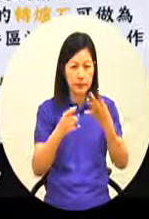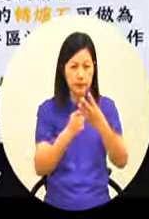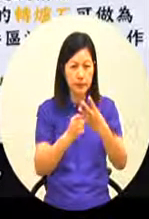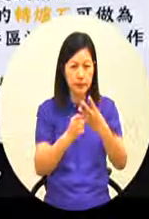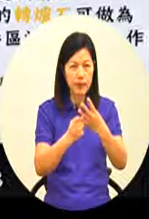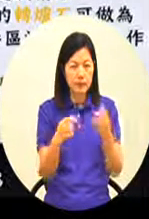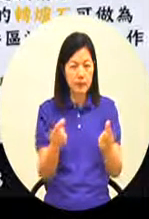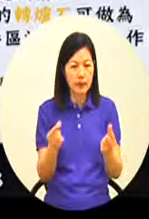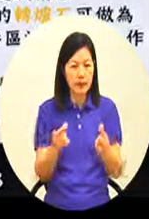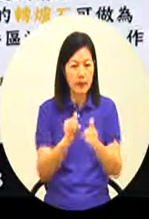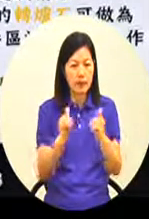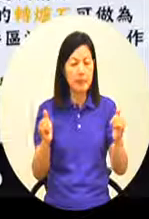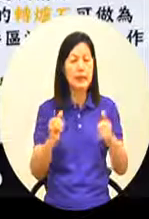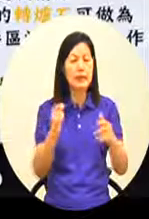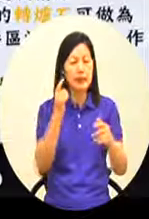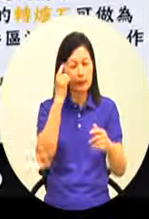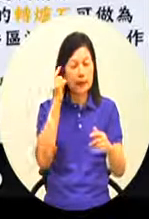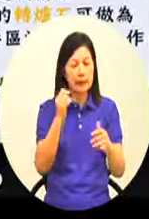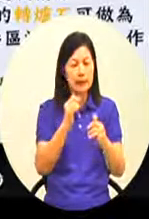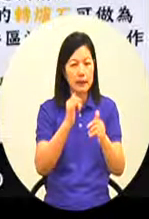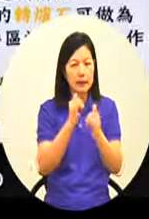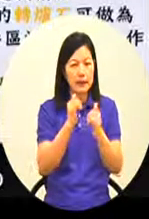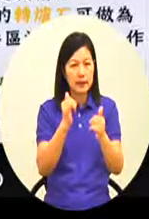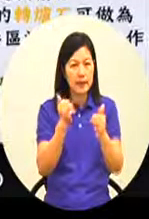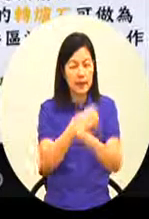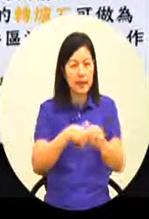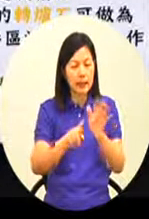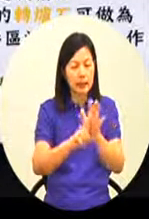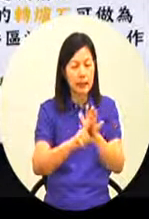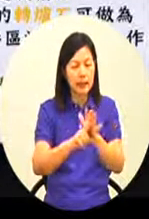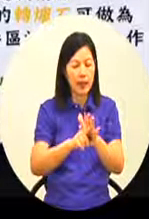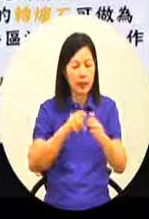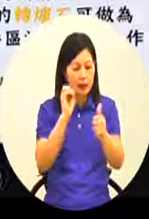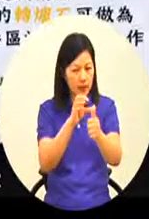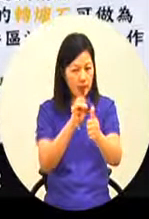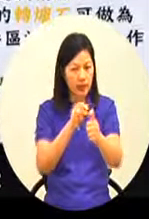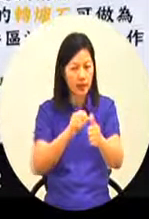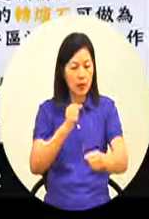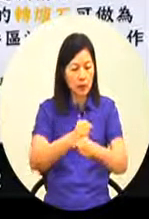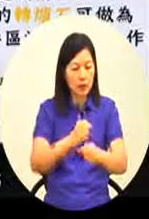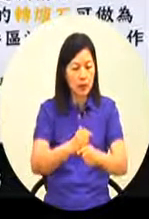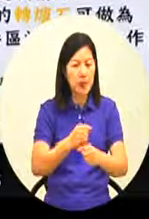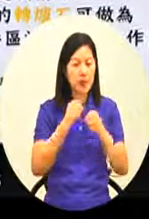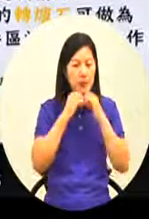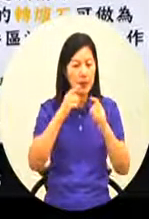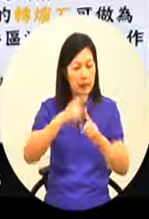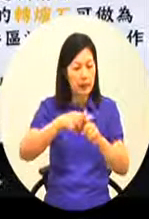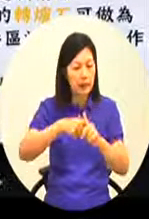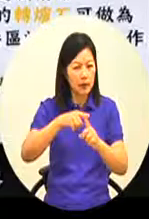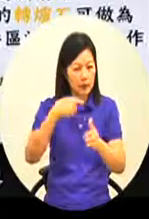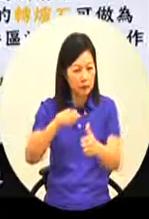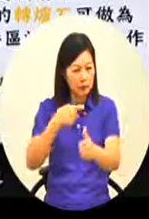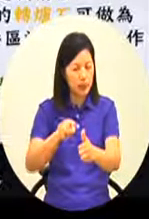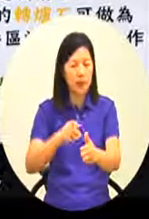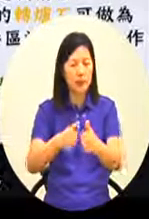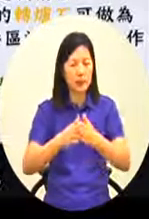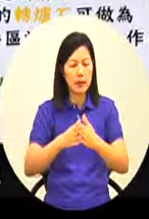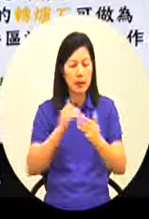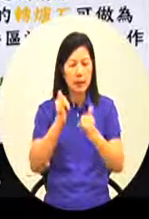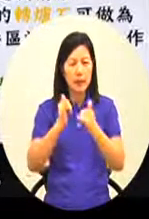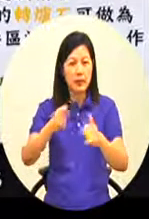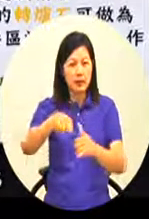向我们民意代表、向民众来宣导在施工品质上的这些的教育，不然的话，我觉得民众